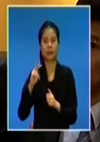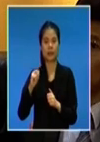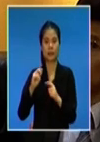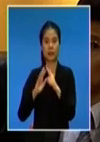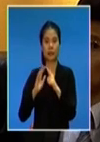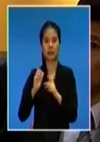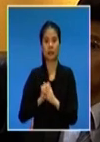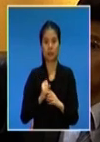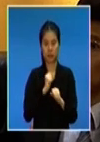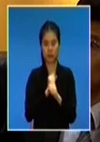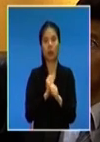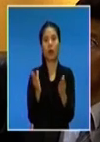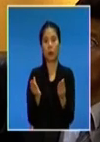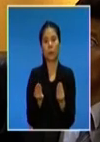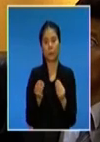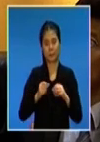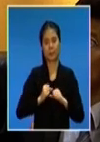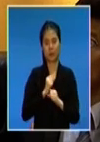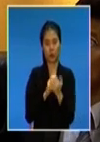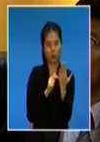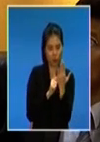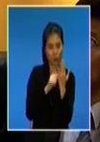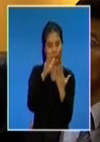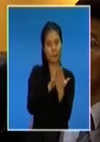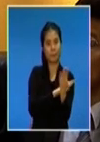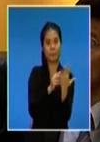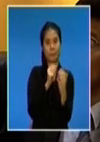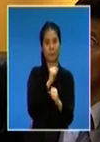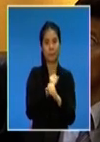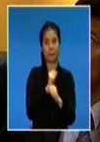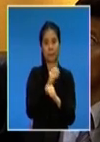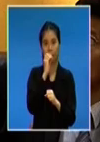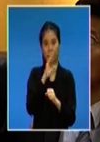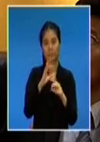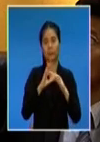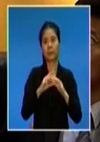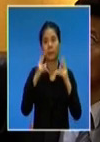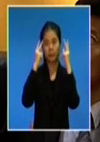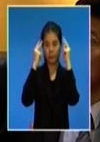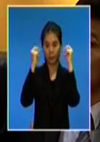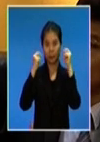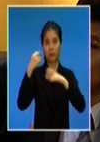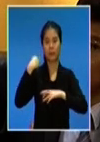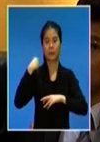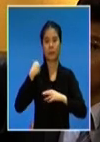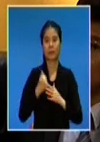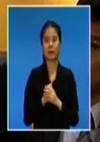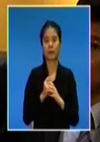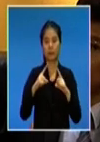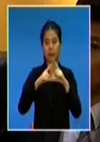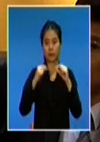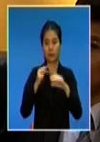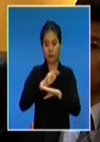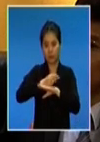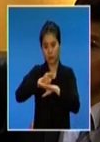ทำแต่มีประเด็นนึงที่ท่านยกเอกสารขึ้นมาแล้วท่านบอกว่านี่ท่านนายกแทงลงมาเรื่องกล้องนี่